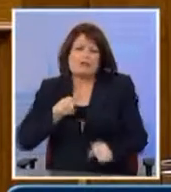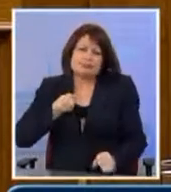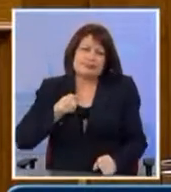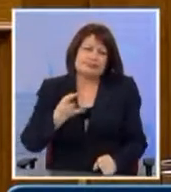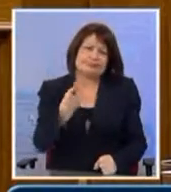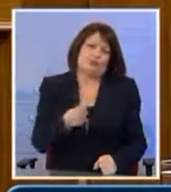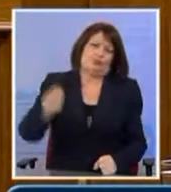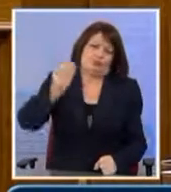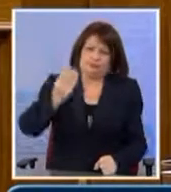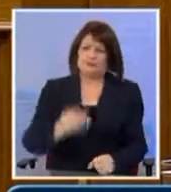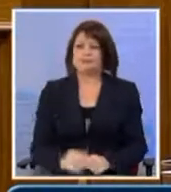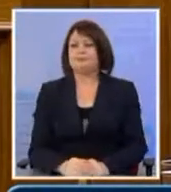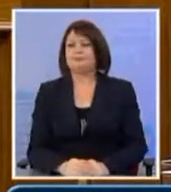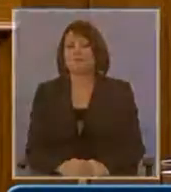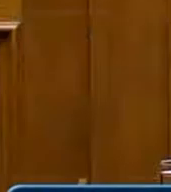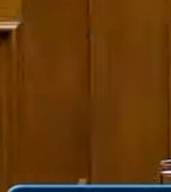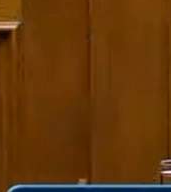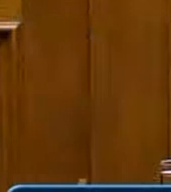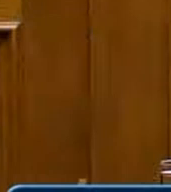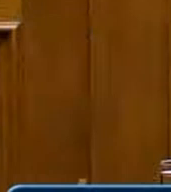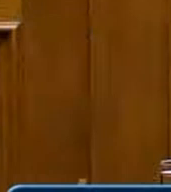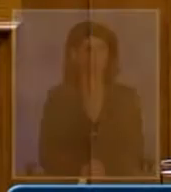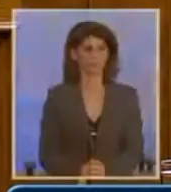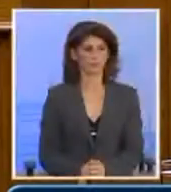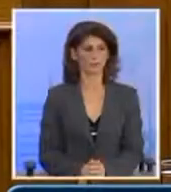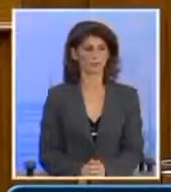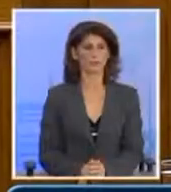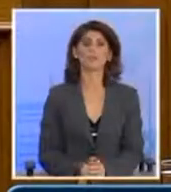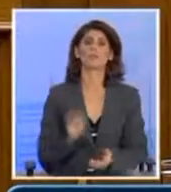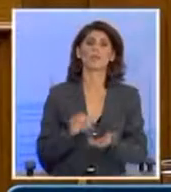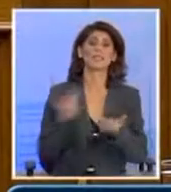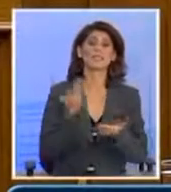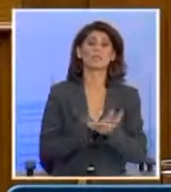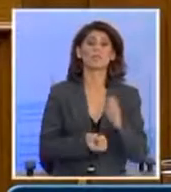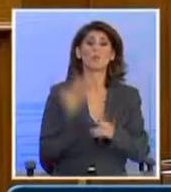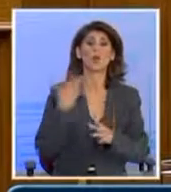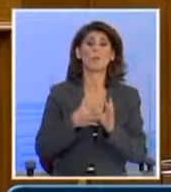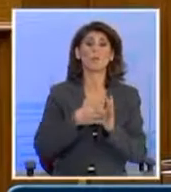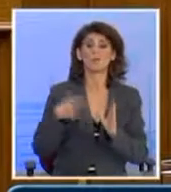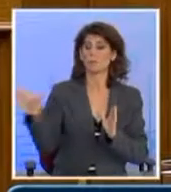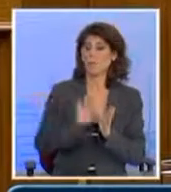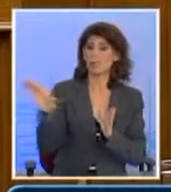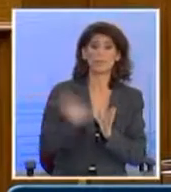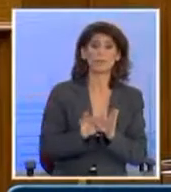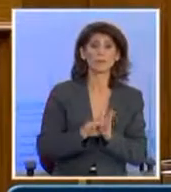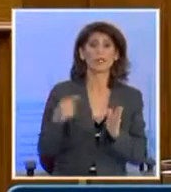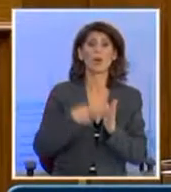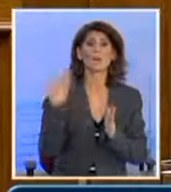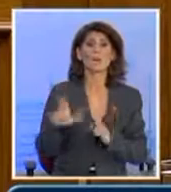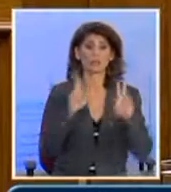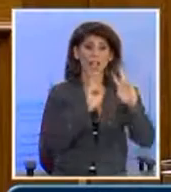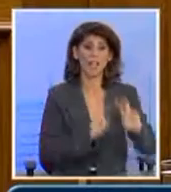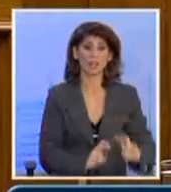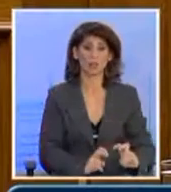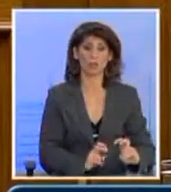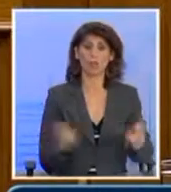ένα χρόνο πριν. Επίσης, έχουμε ζητήσει νέες προσλήψεις 1.500 ελεκτών.